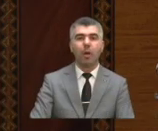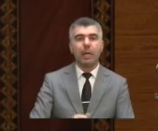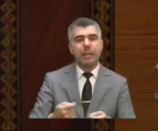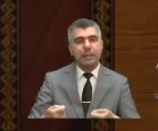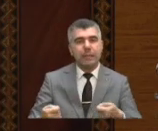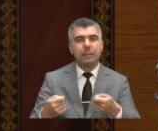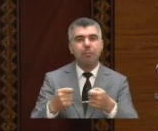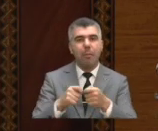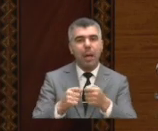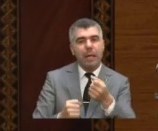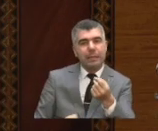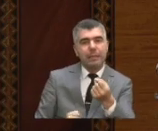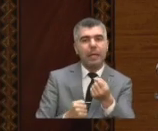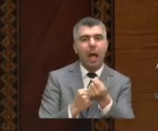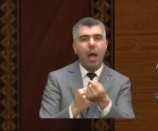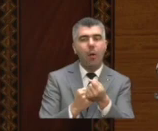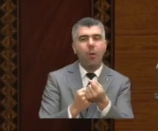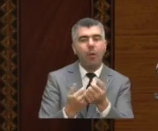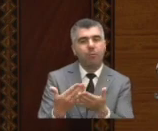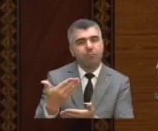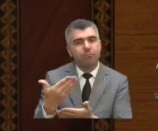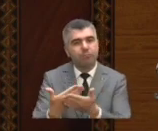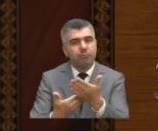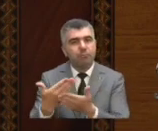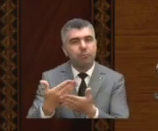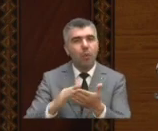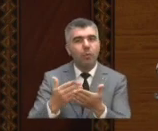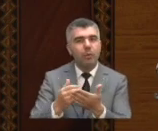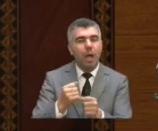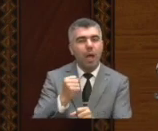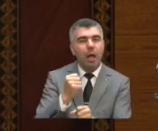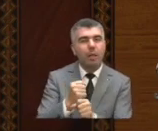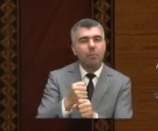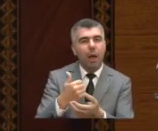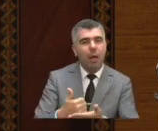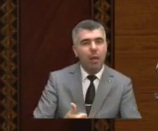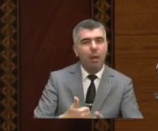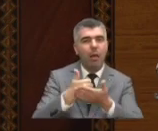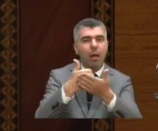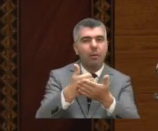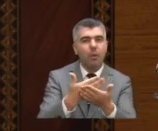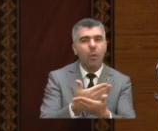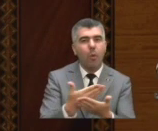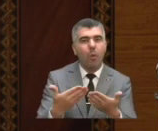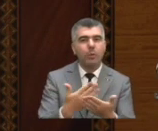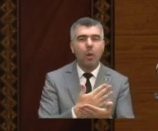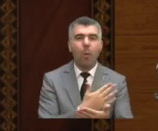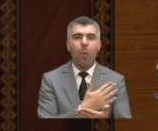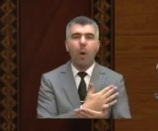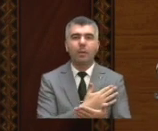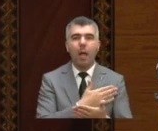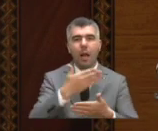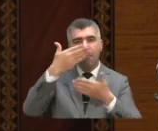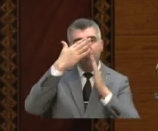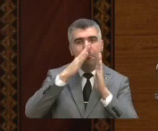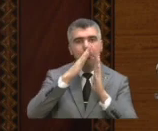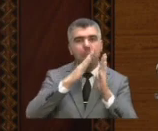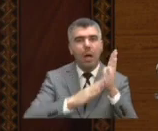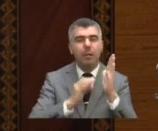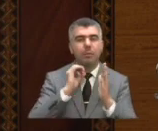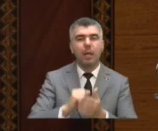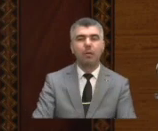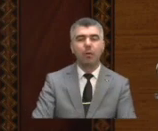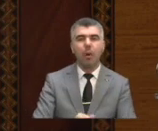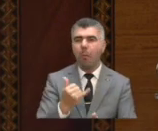التعاون وتعبيد الطرق المثلى لخدمه المصالح العليا لبلادنا عبر الوقوف على ما